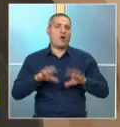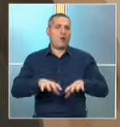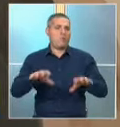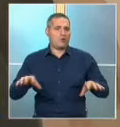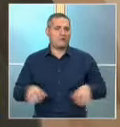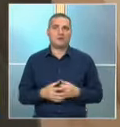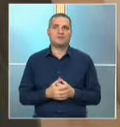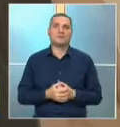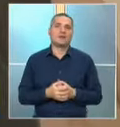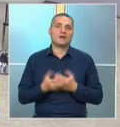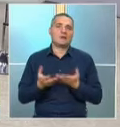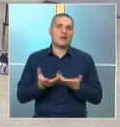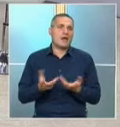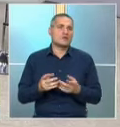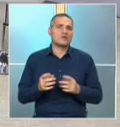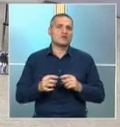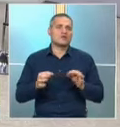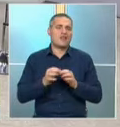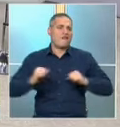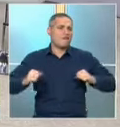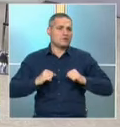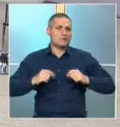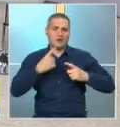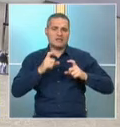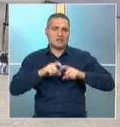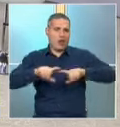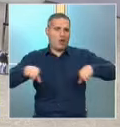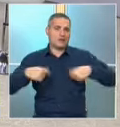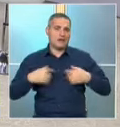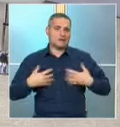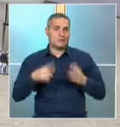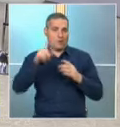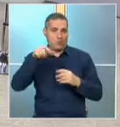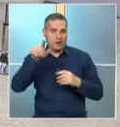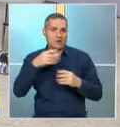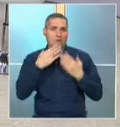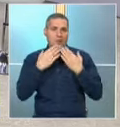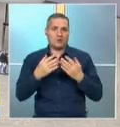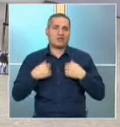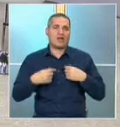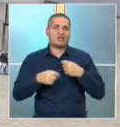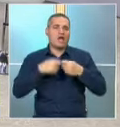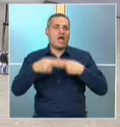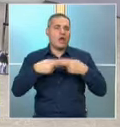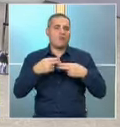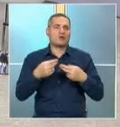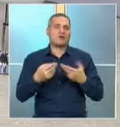оборудване. Така както е с физкултурен, аз тук искам да отбележа, че благодарение на наши